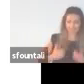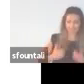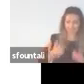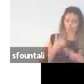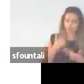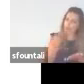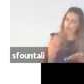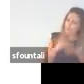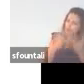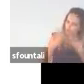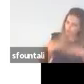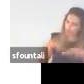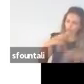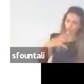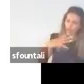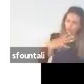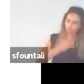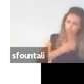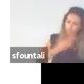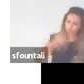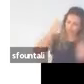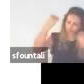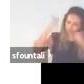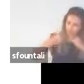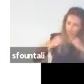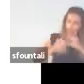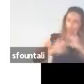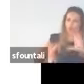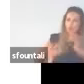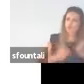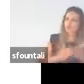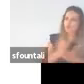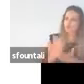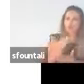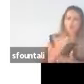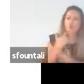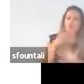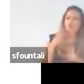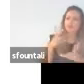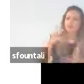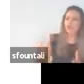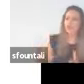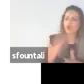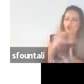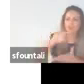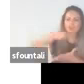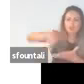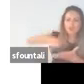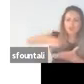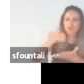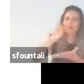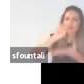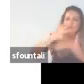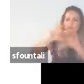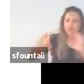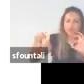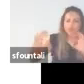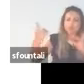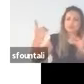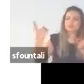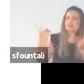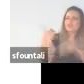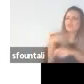βρουν δικαιοσύνη εξαιτίας των επικίνδυνων μύθων και των στερεοτύπων που είναι ενσωματωμένοι στο ποινικό δικαστικό